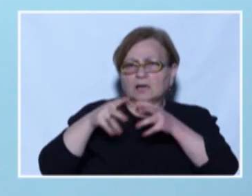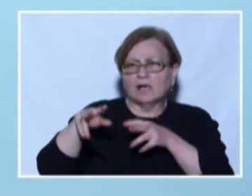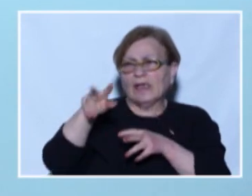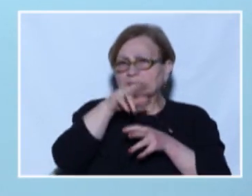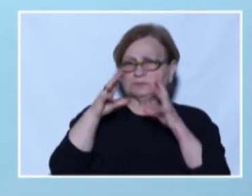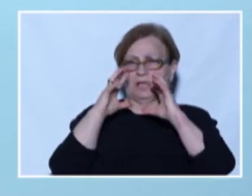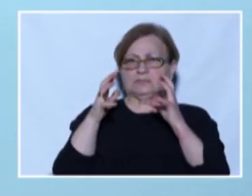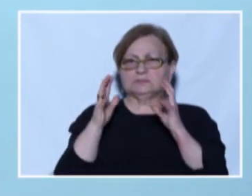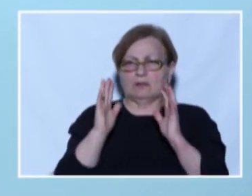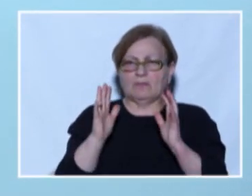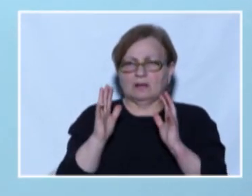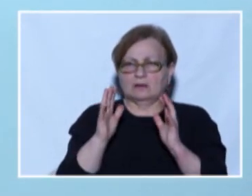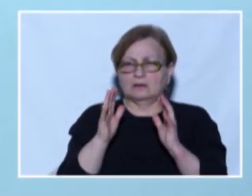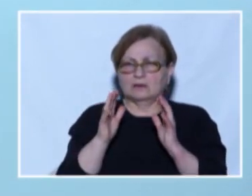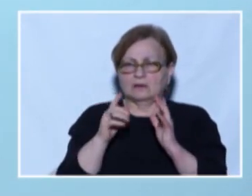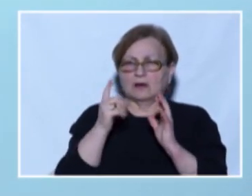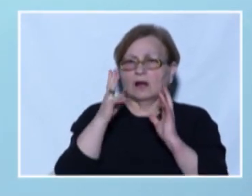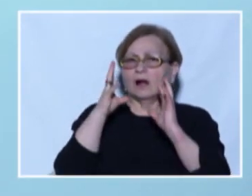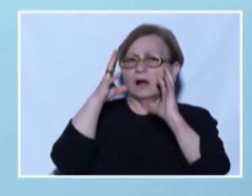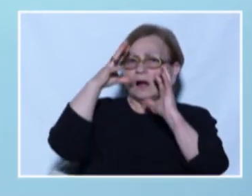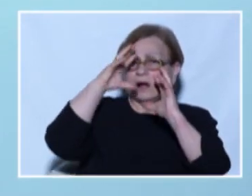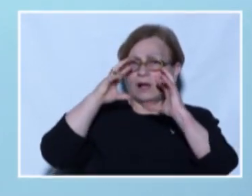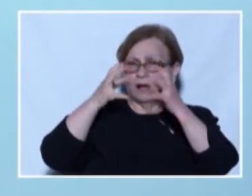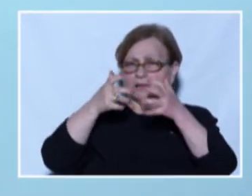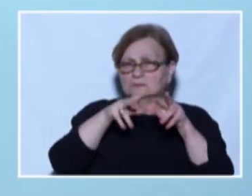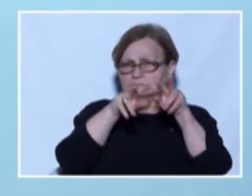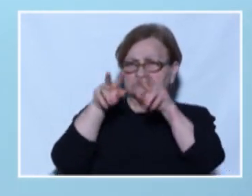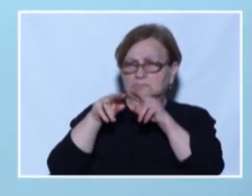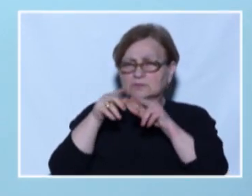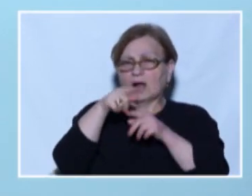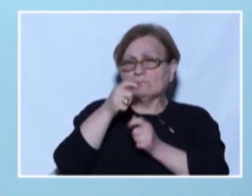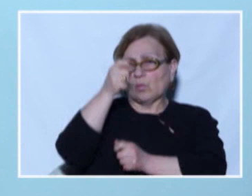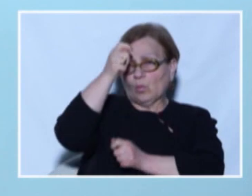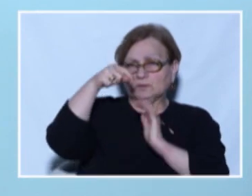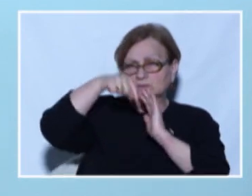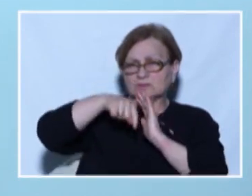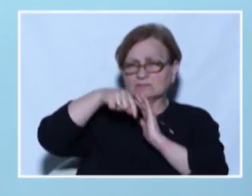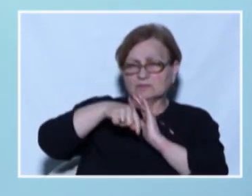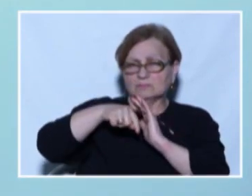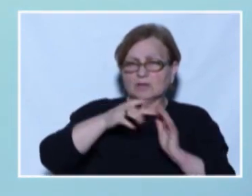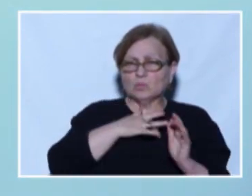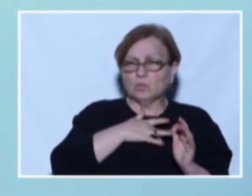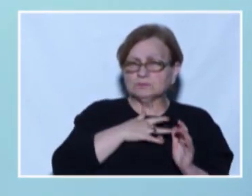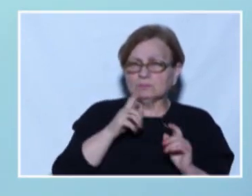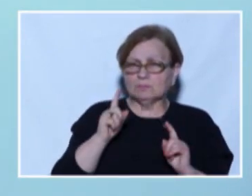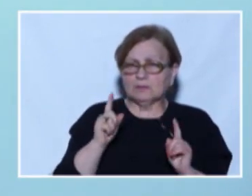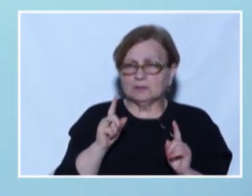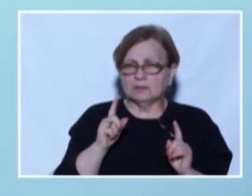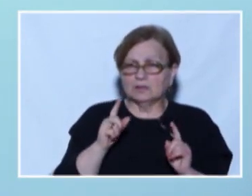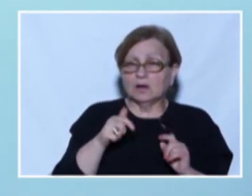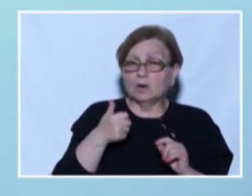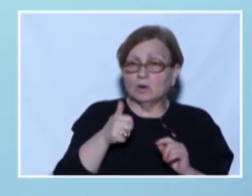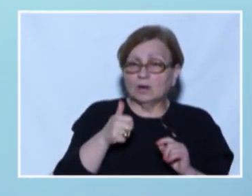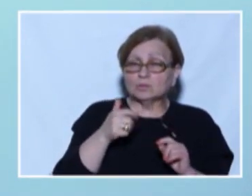იდეა. ამ ერთიანობის ქოლგის ქვეშ იგულისხმება